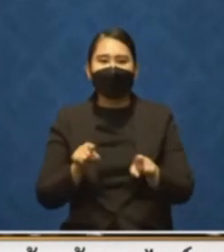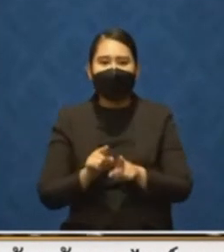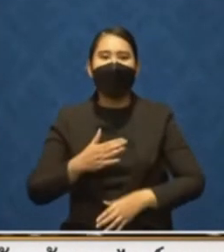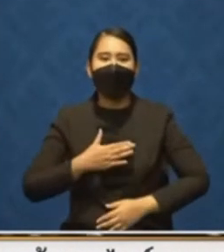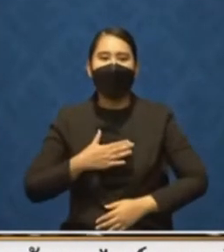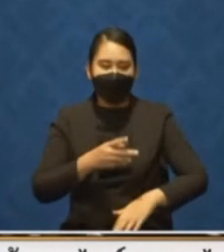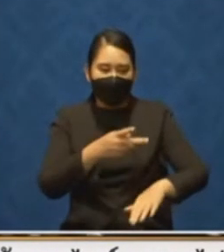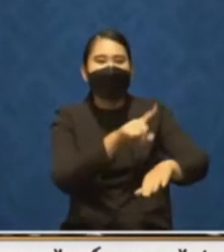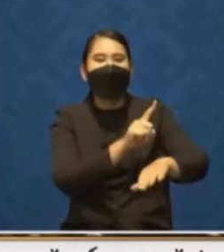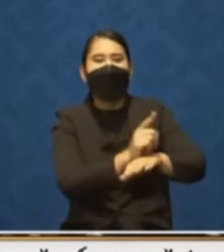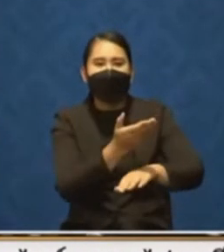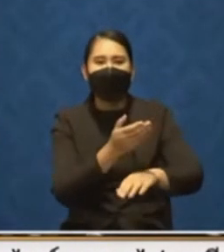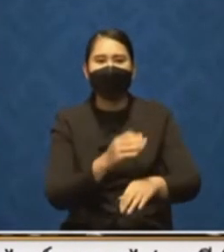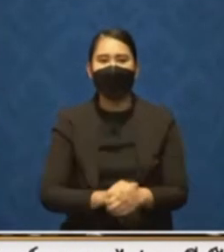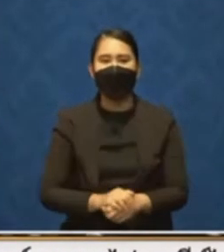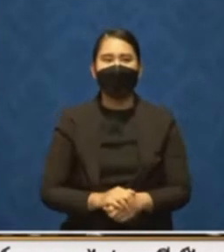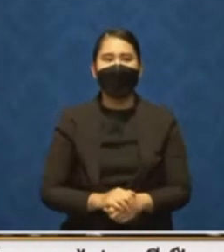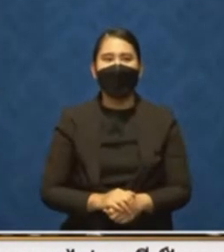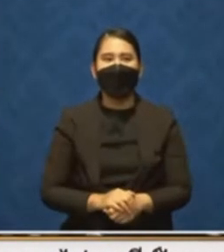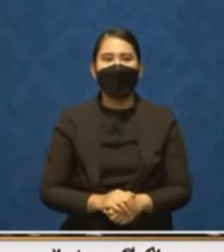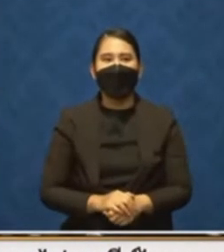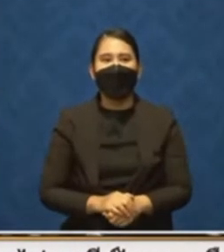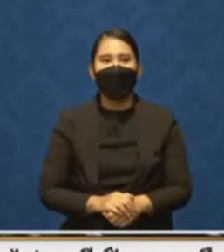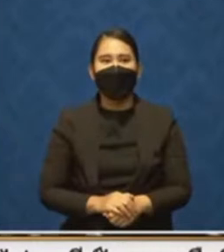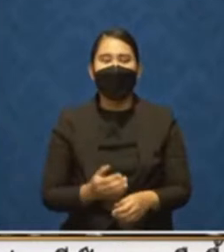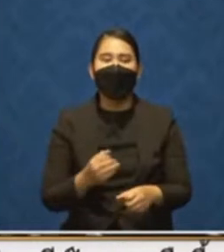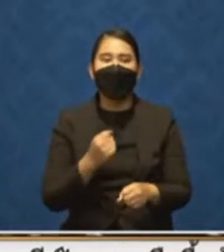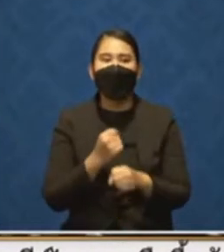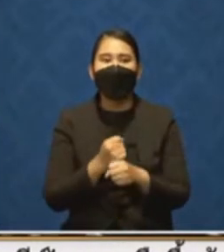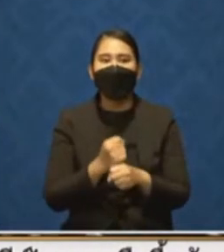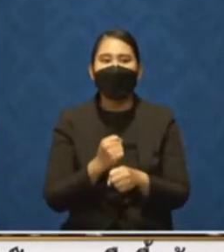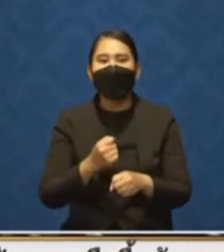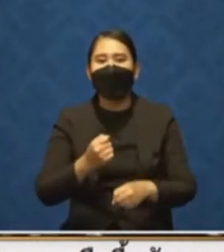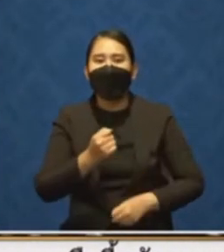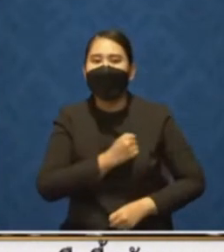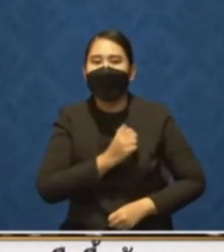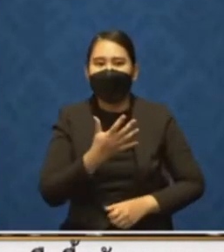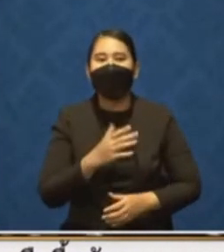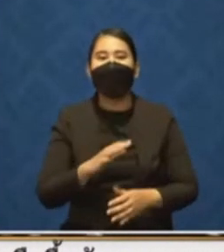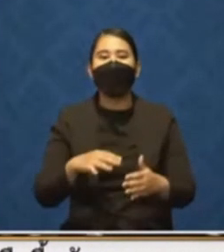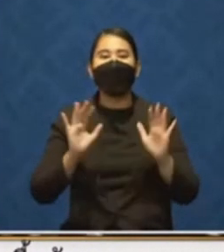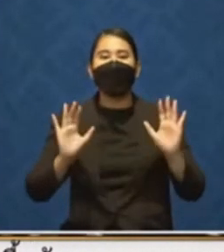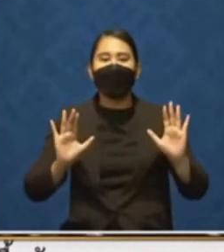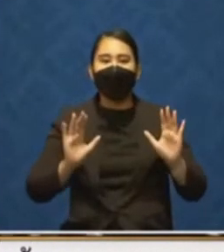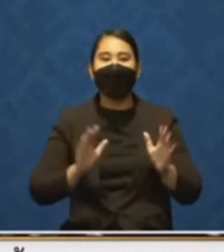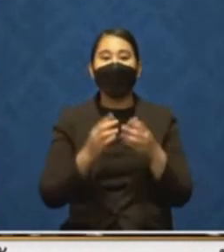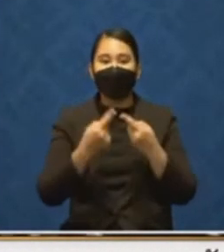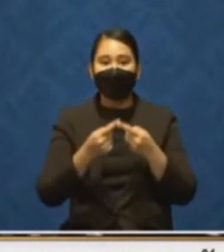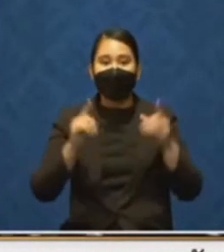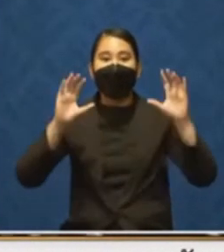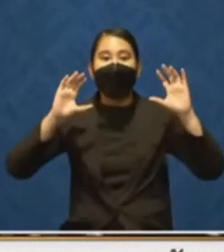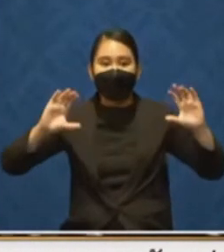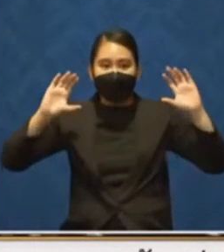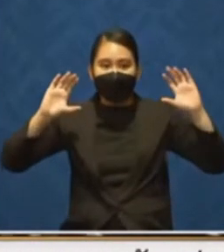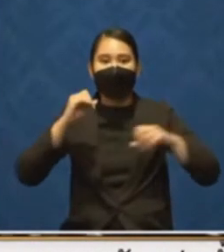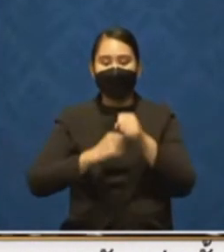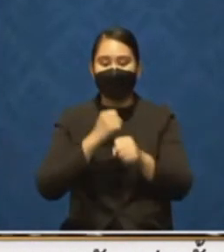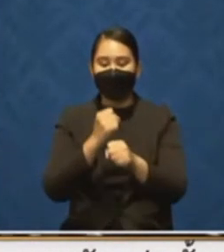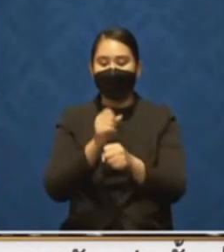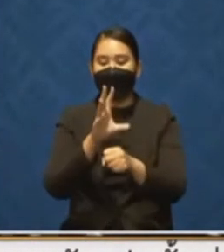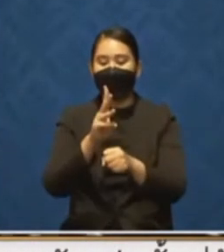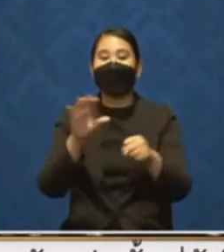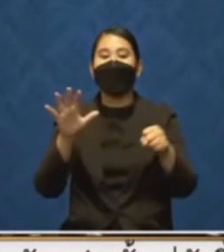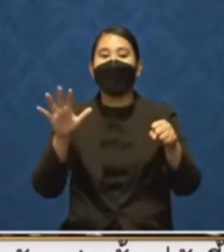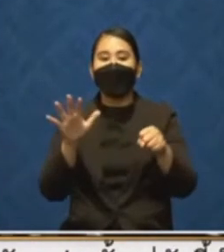รับประทานตามน้ำตามน้ำไม่ไหวก็ค่อยเกษียนแต่ข้าราชการ 60ปีวางแผนนะแต่เอาเบา